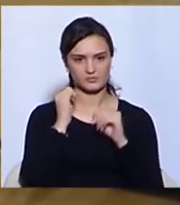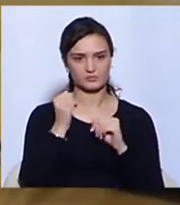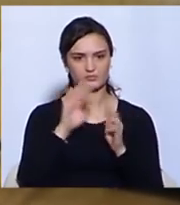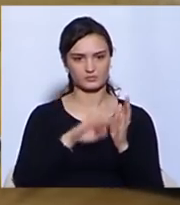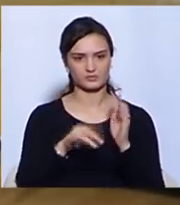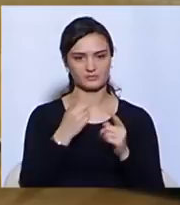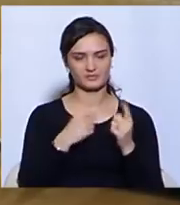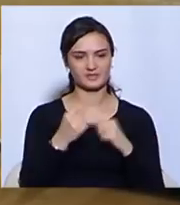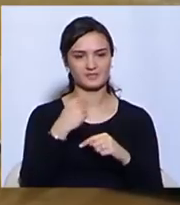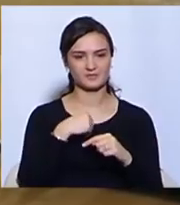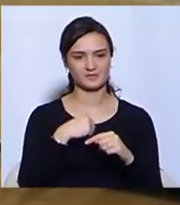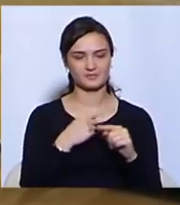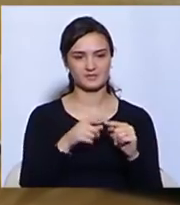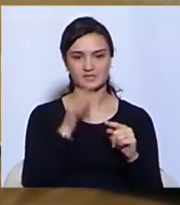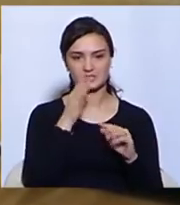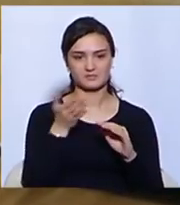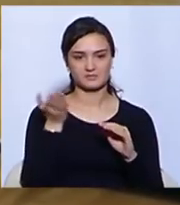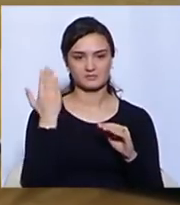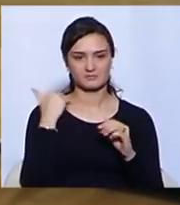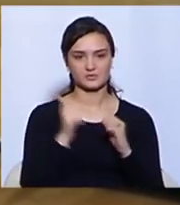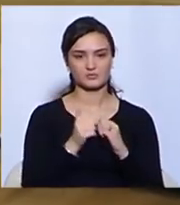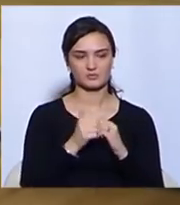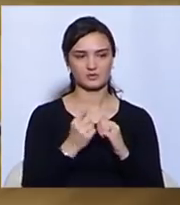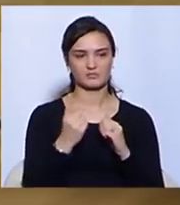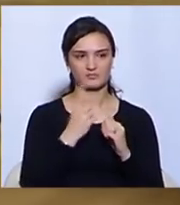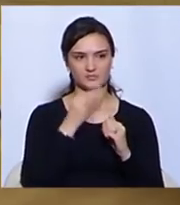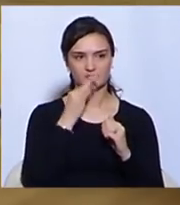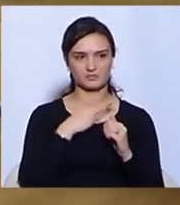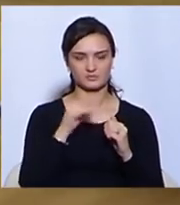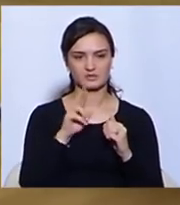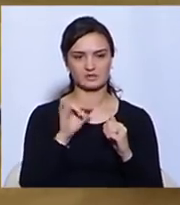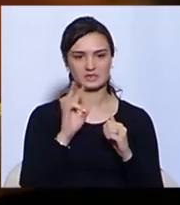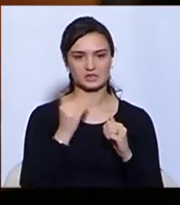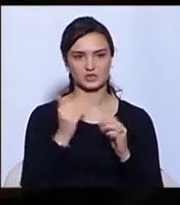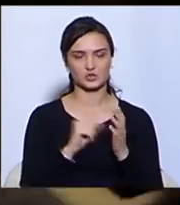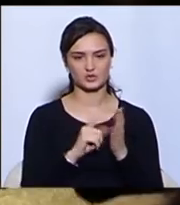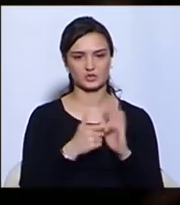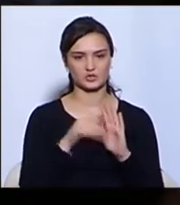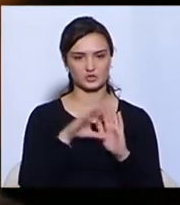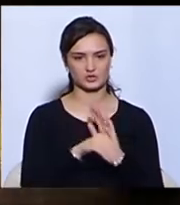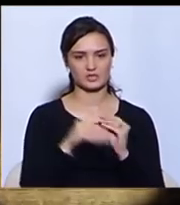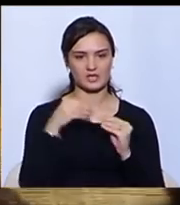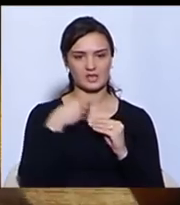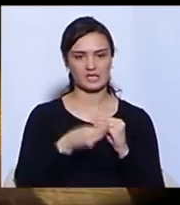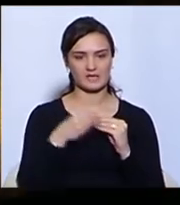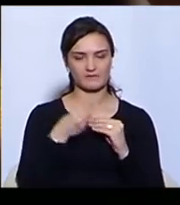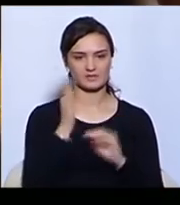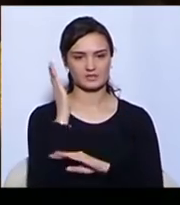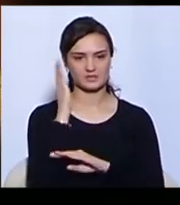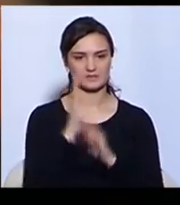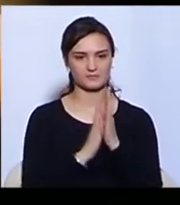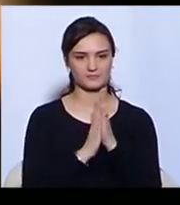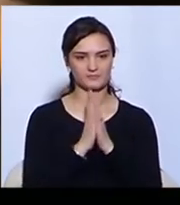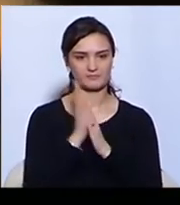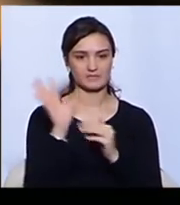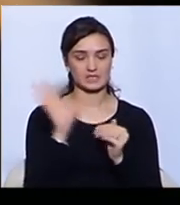დაბრუნებას. წლების წინ მეზობელი გამოვიდა ჩვენი და მითხრა, რომ დინა, შენს ოთახში ლეღვისხი ამოსულა. თელი ომი